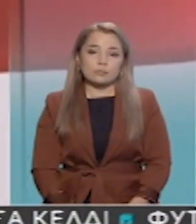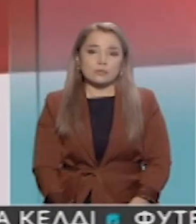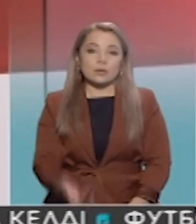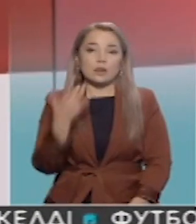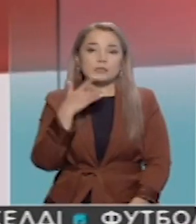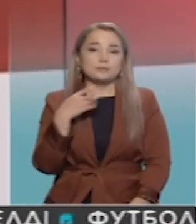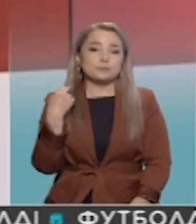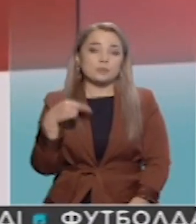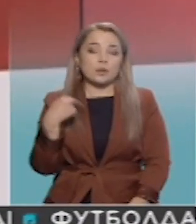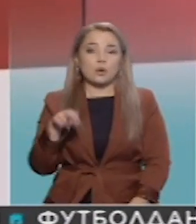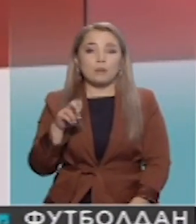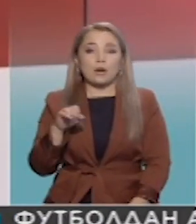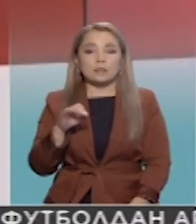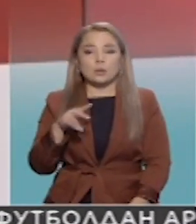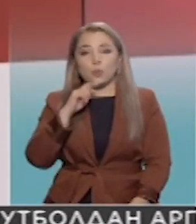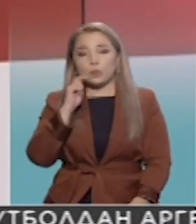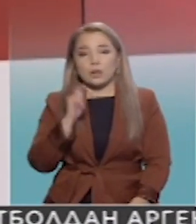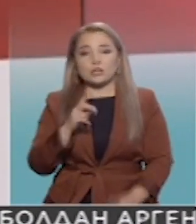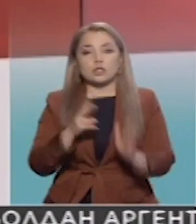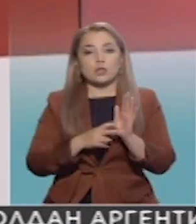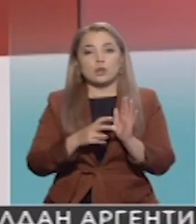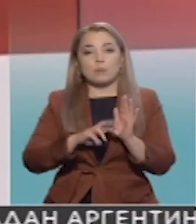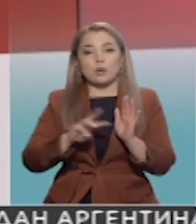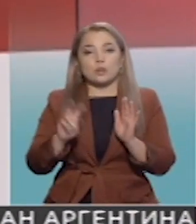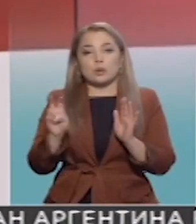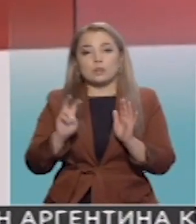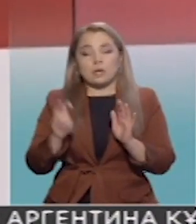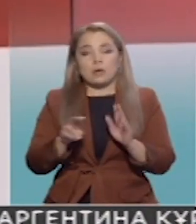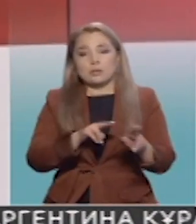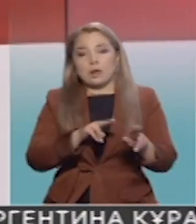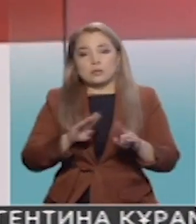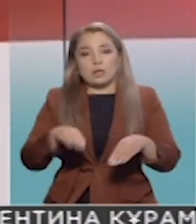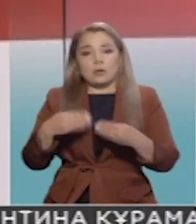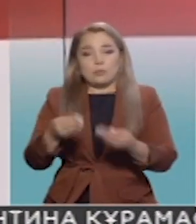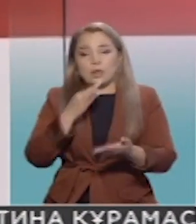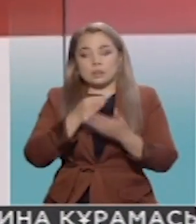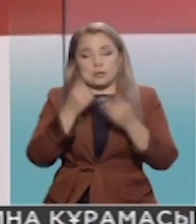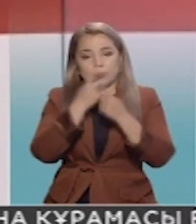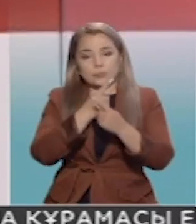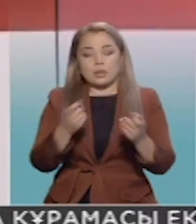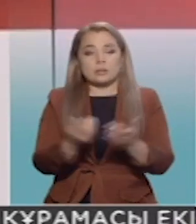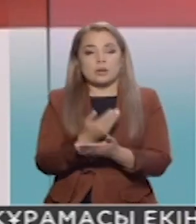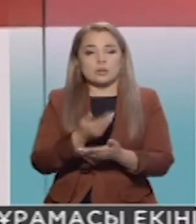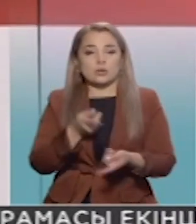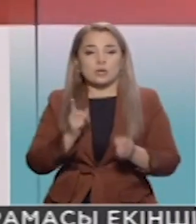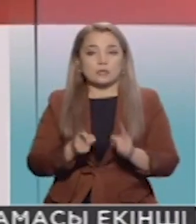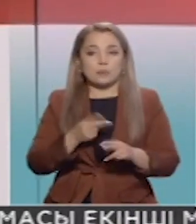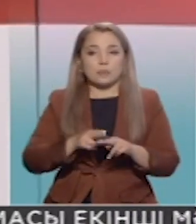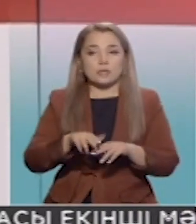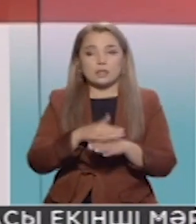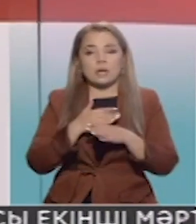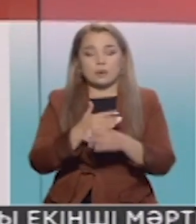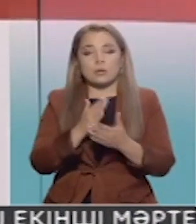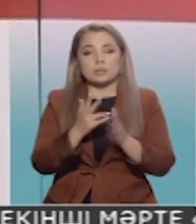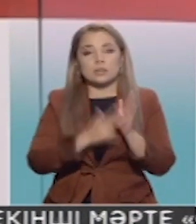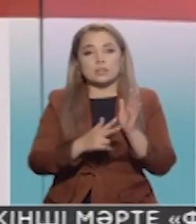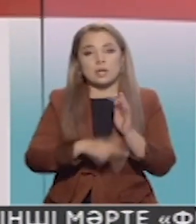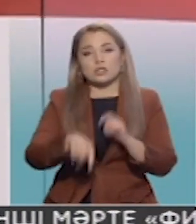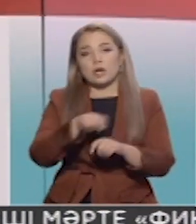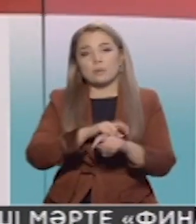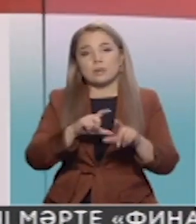АҚШ президенті Джо Байден Украинаға 700 миллион доллардың қаруын беретінін ресми түрде жариялады. Әскери жәрдемге 80 шақырым